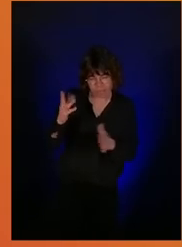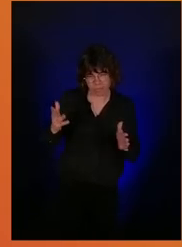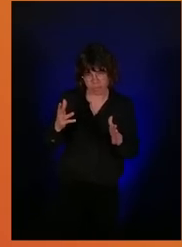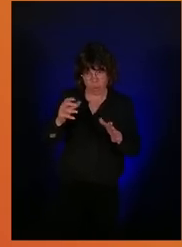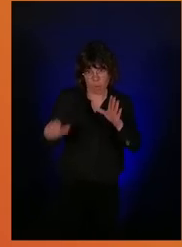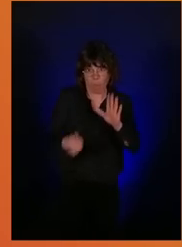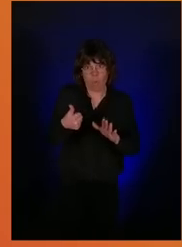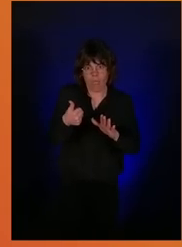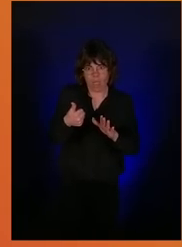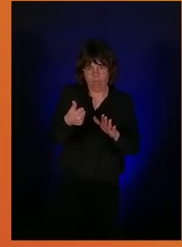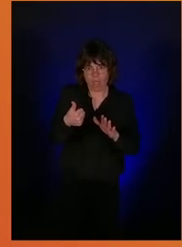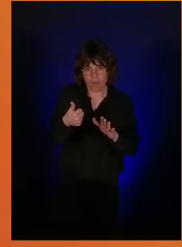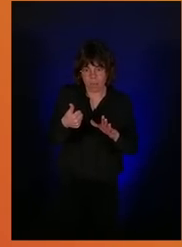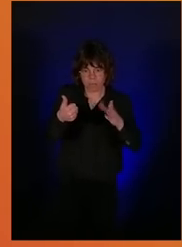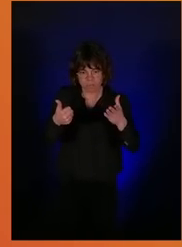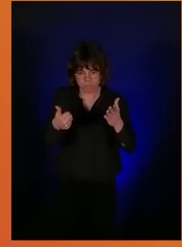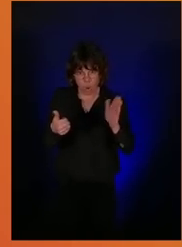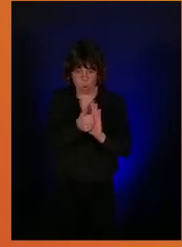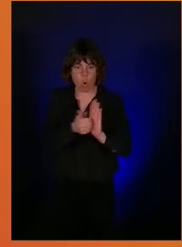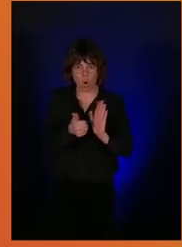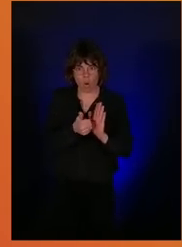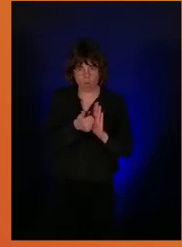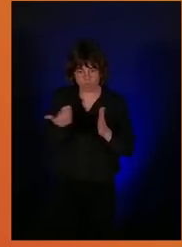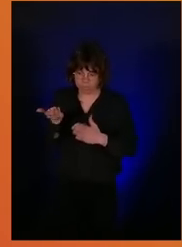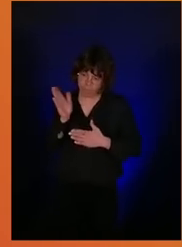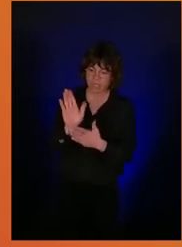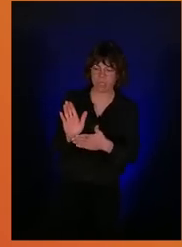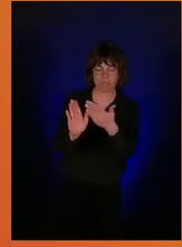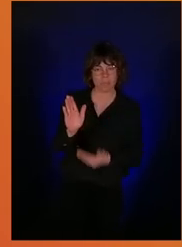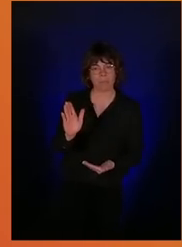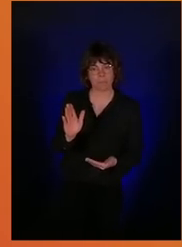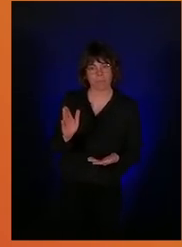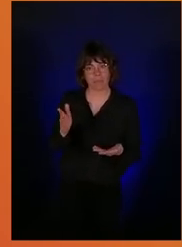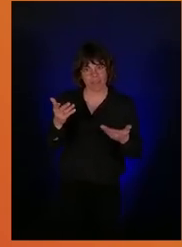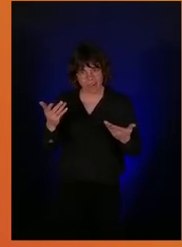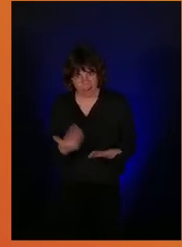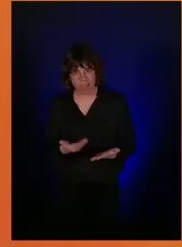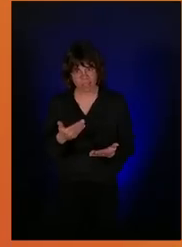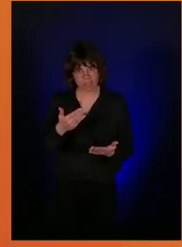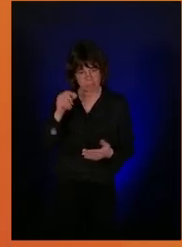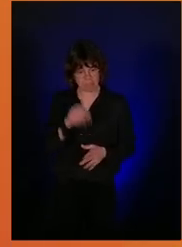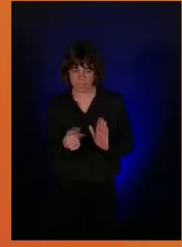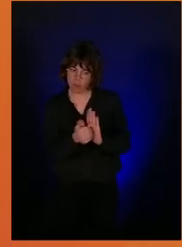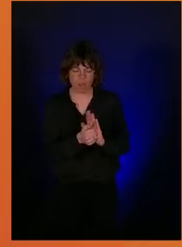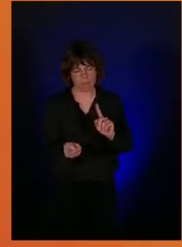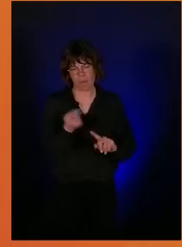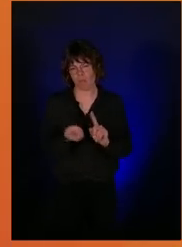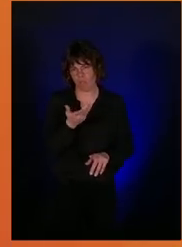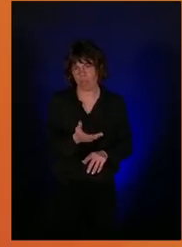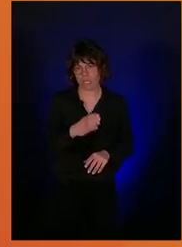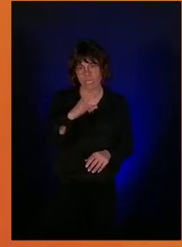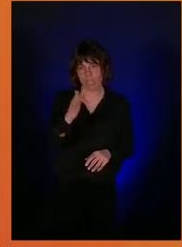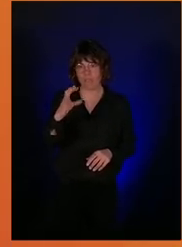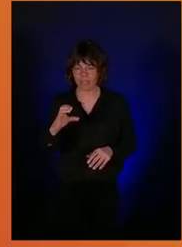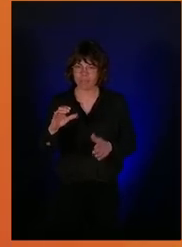première représentativité, notre première place en représentativité, ce pan-là d'activité me semble nécessaire. La CFC nous